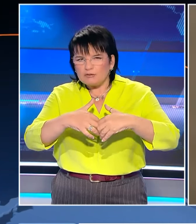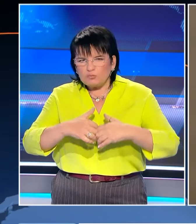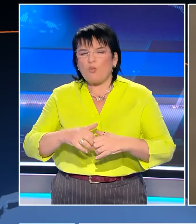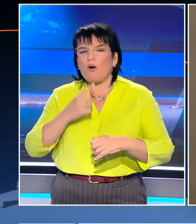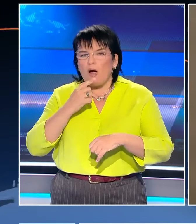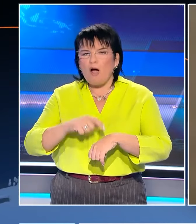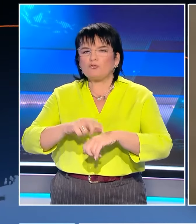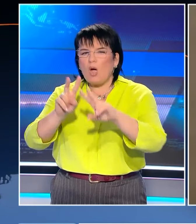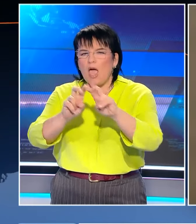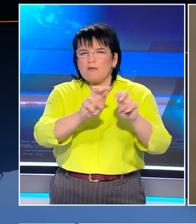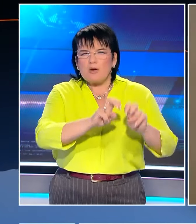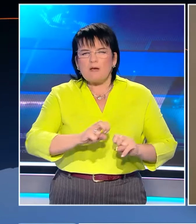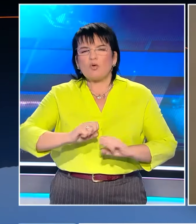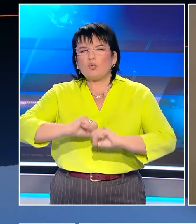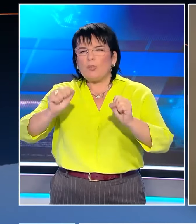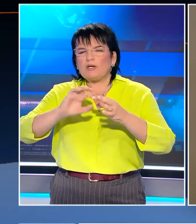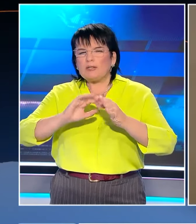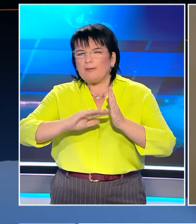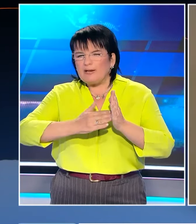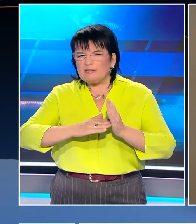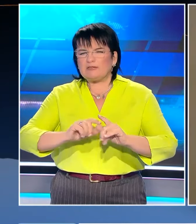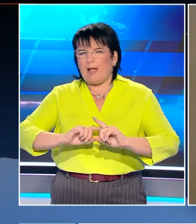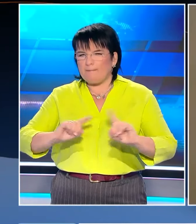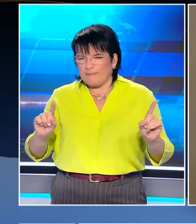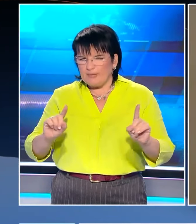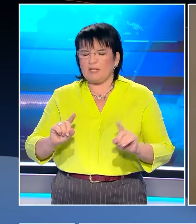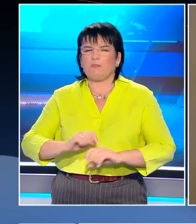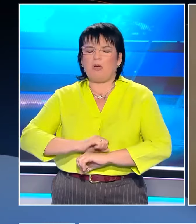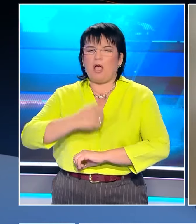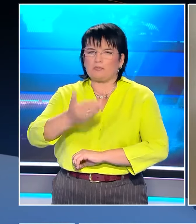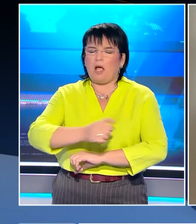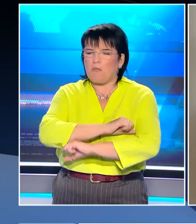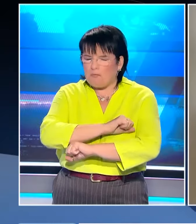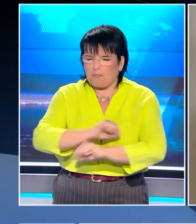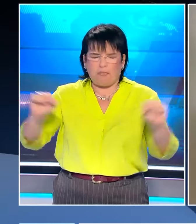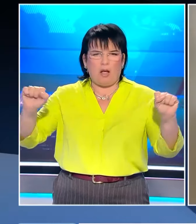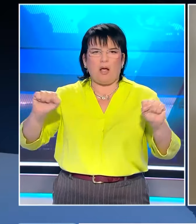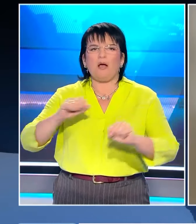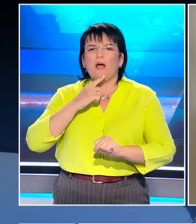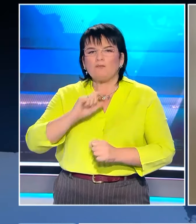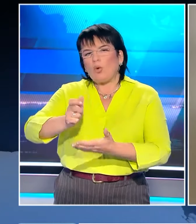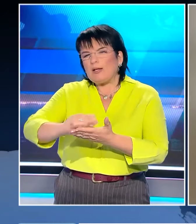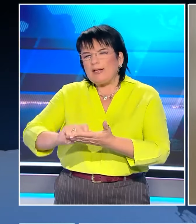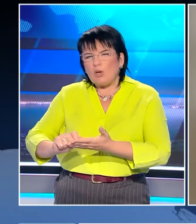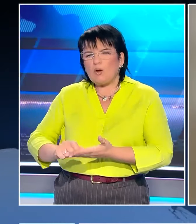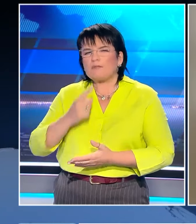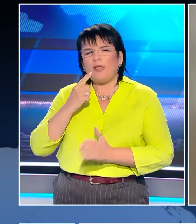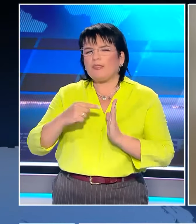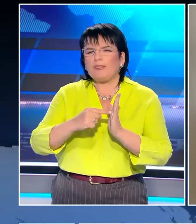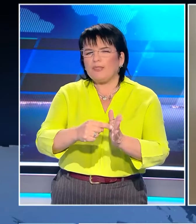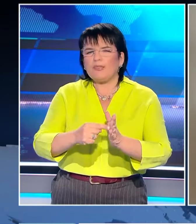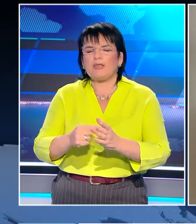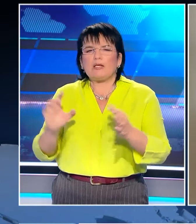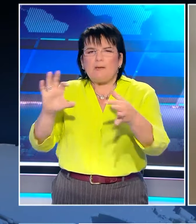κατά τη διάρκεια των ερευνών της αντιτρομοκρατικής αμέσως μετά την ισχυρή έκρηξη στους Αμπελοκήπους. Μεταξύ αυτών, χειρόγραφες σημειώσεις, στις οποίες